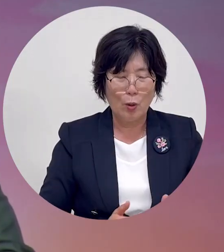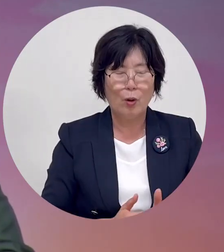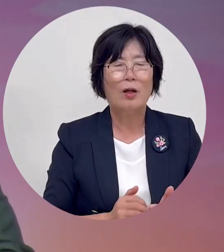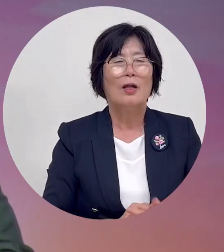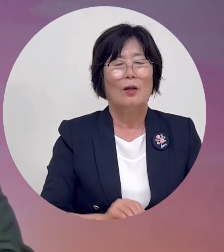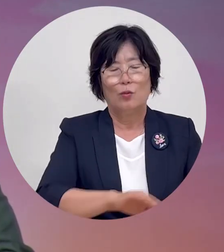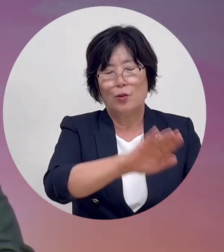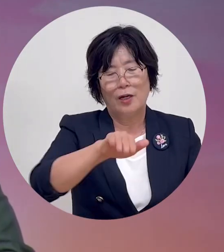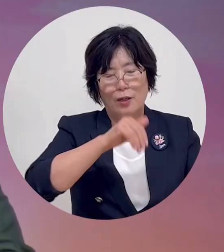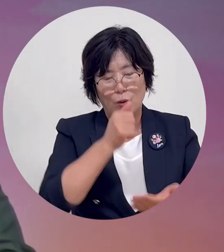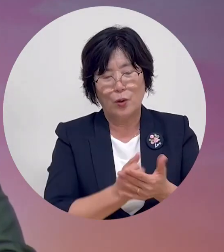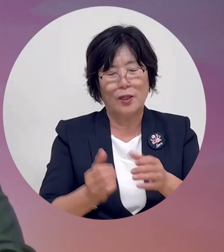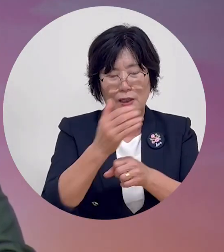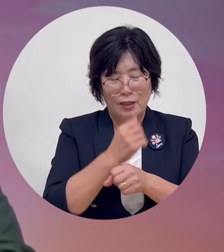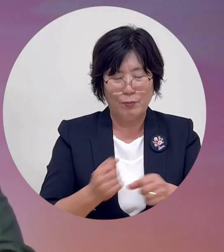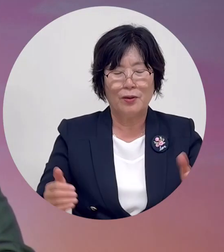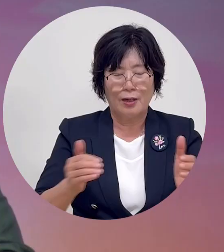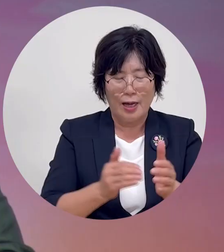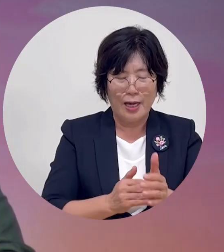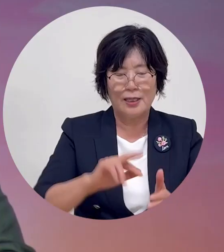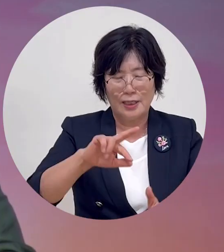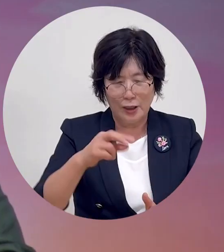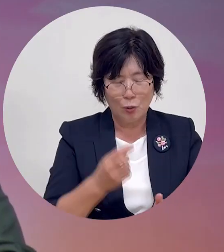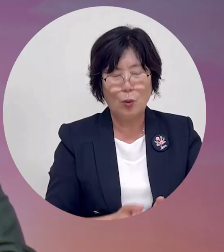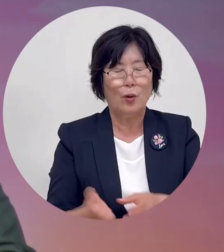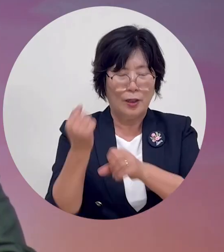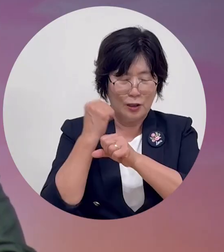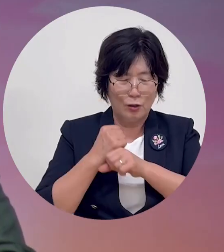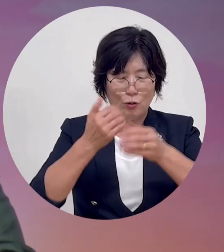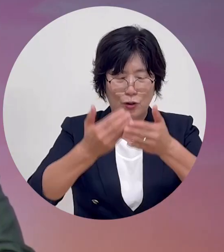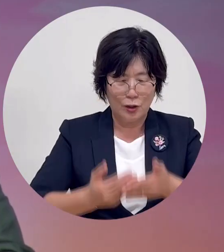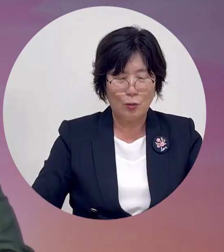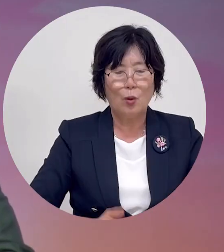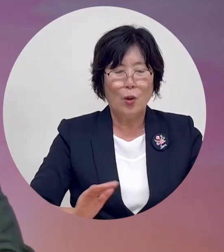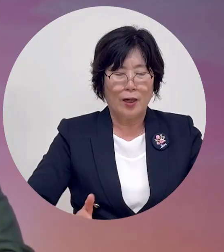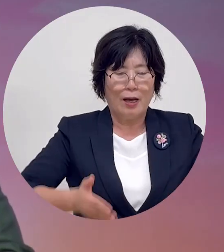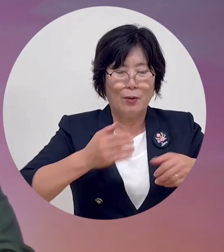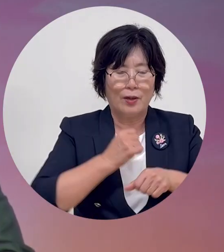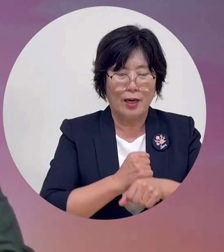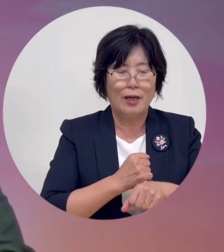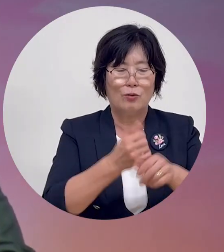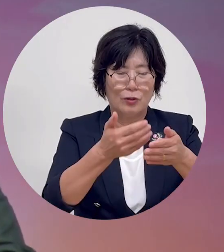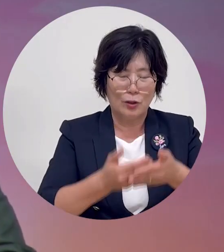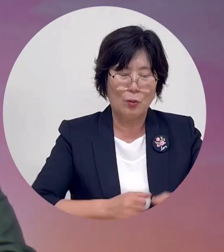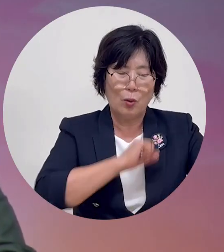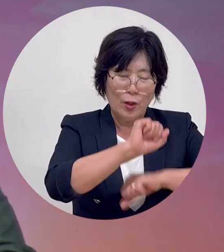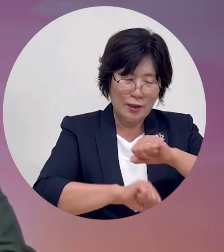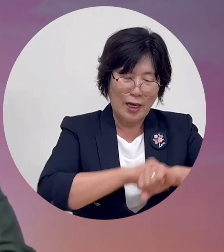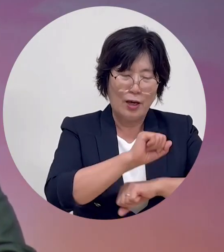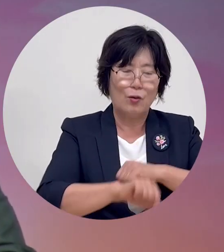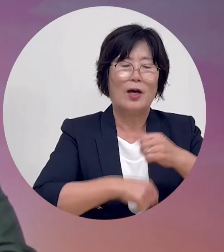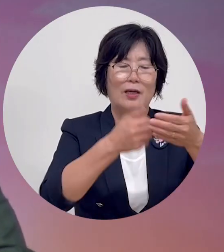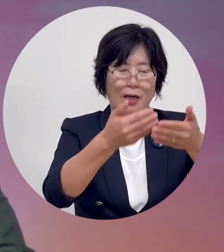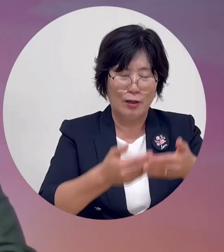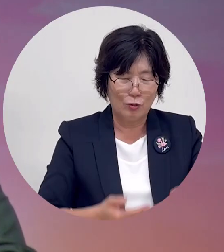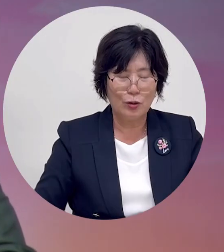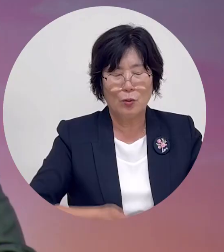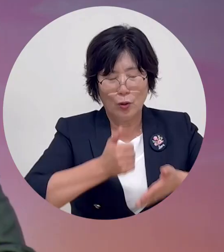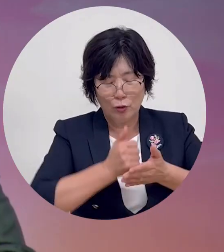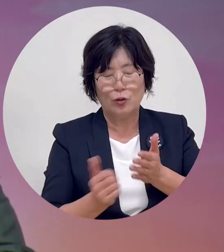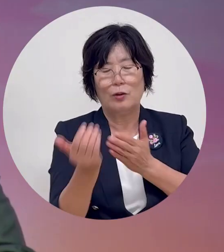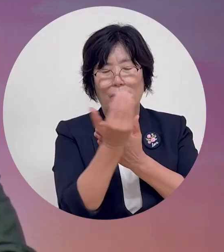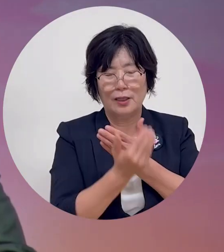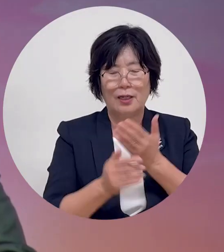죄의 짐까지도 다 가볍게 해주시고 자유하게 해주셔서 우리가 주님의 은혜로 살아가고